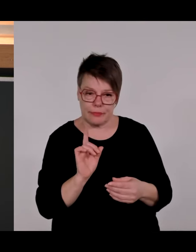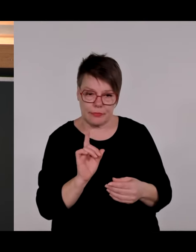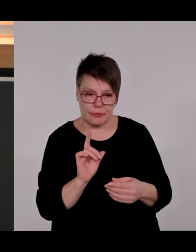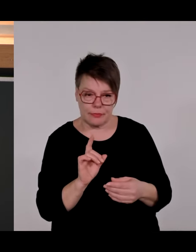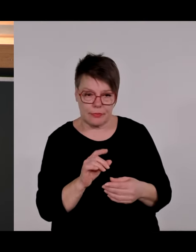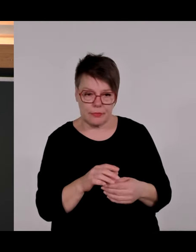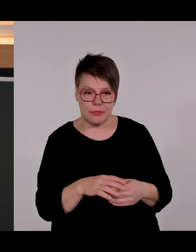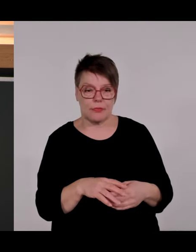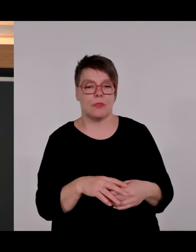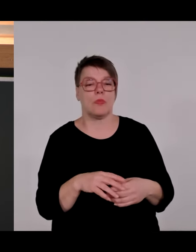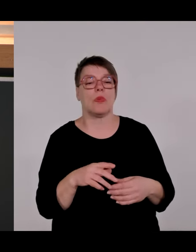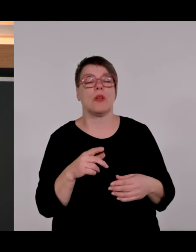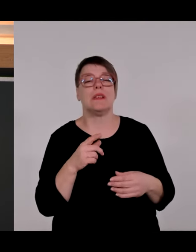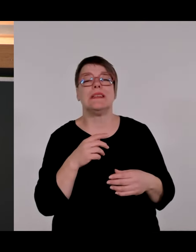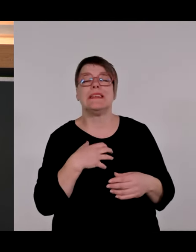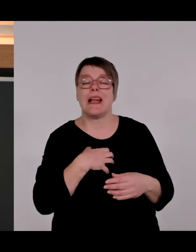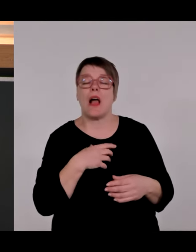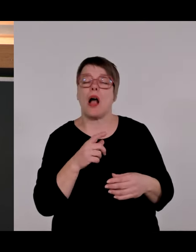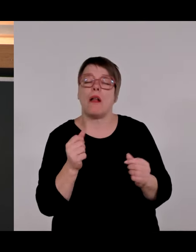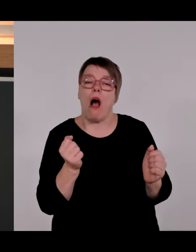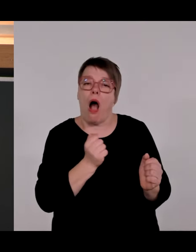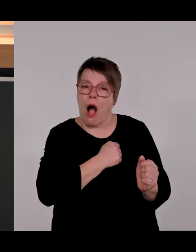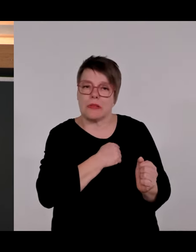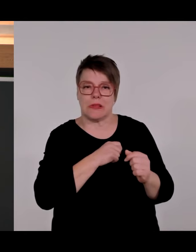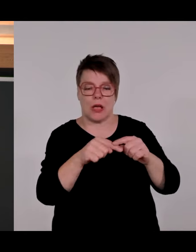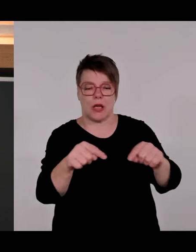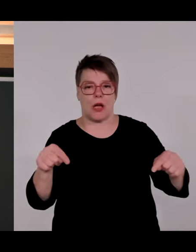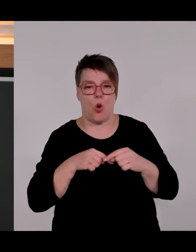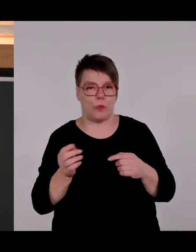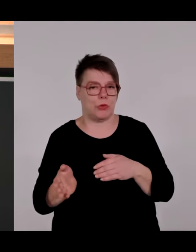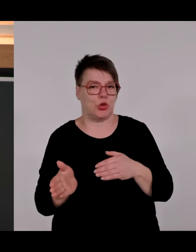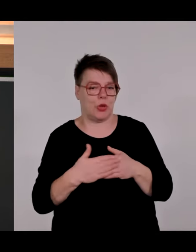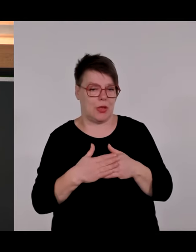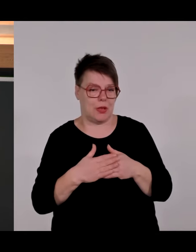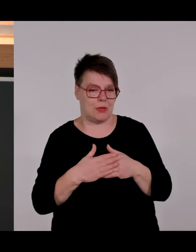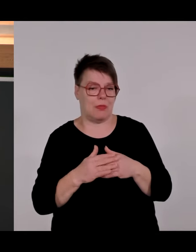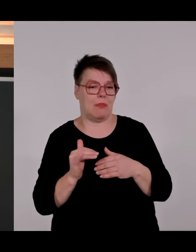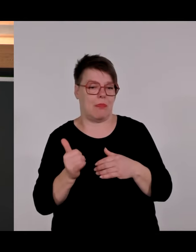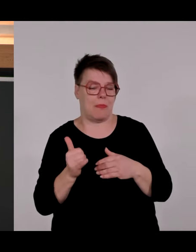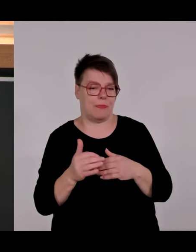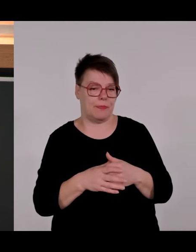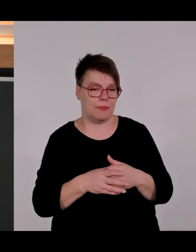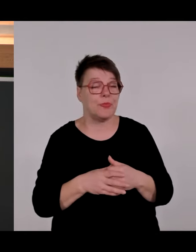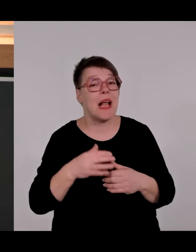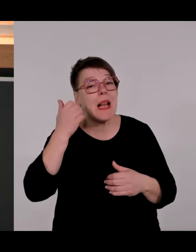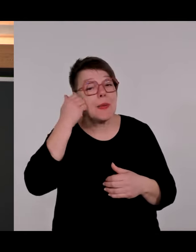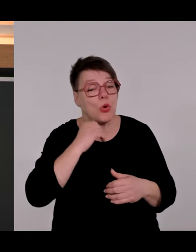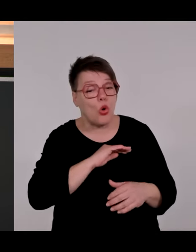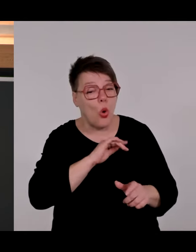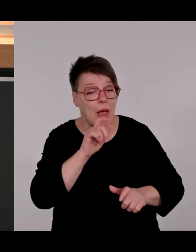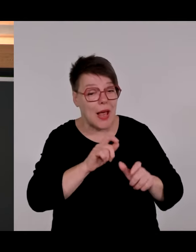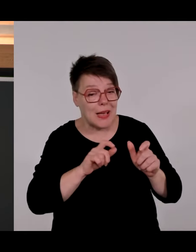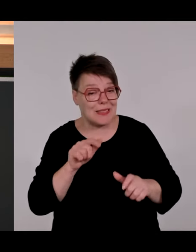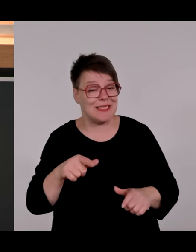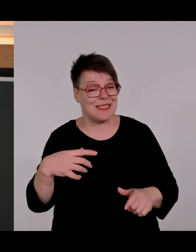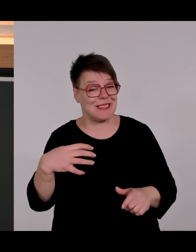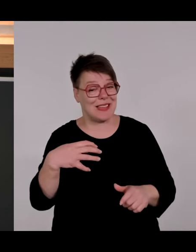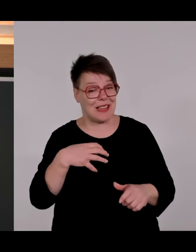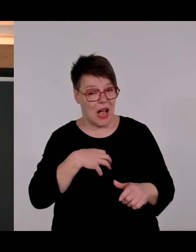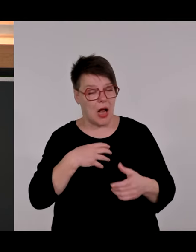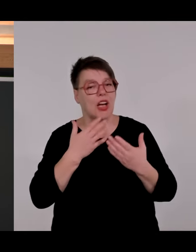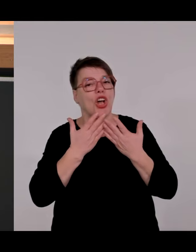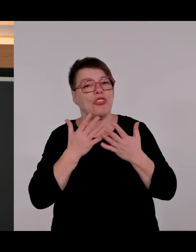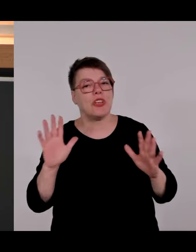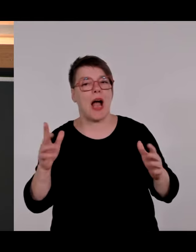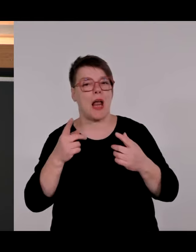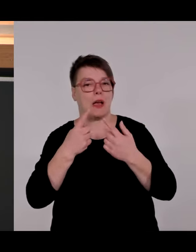öffnet Freiräume. Freiräume für Familien, für ältere Menschen, für Kinder. Darum geht es uns,